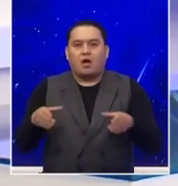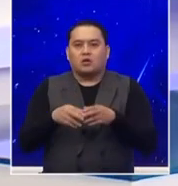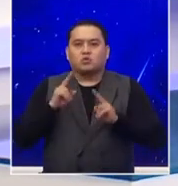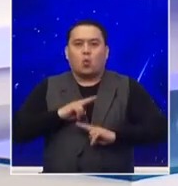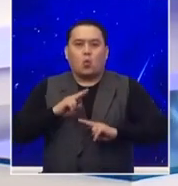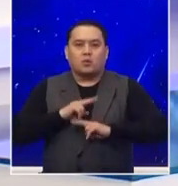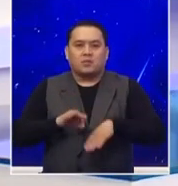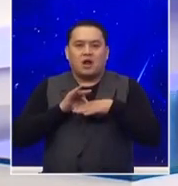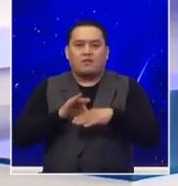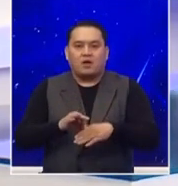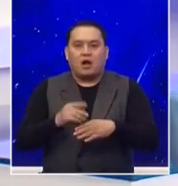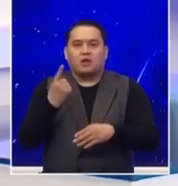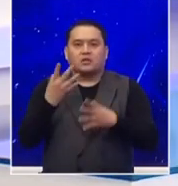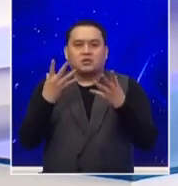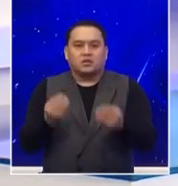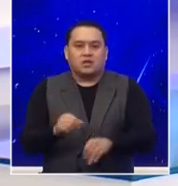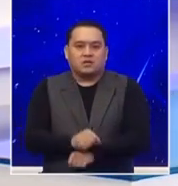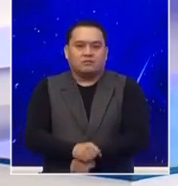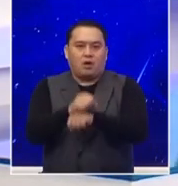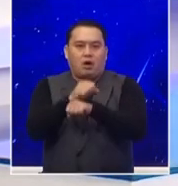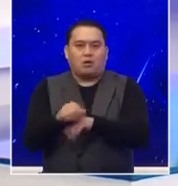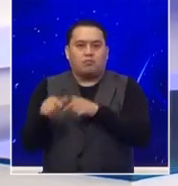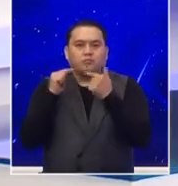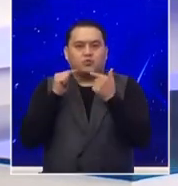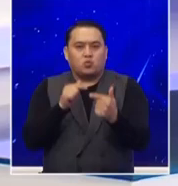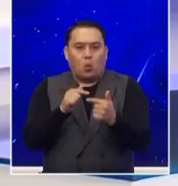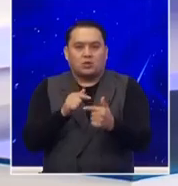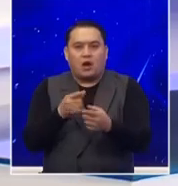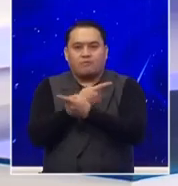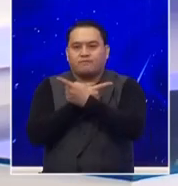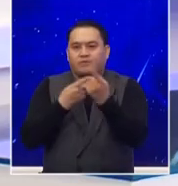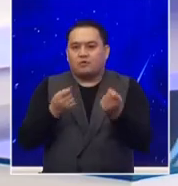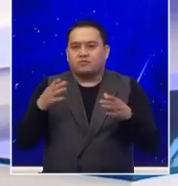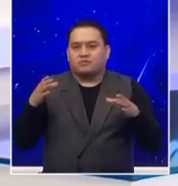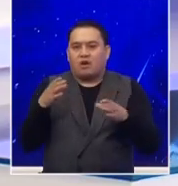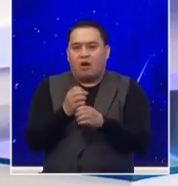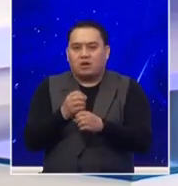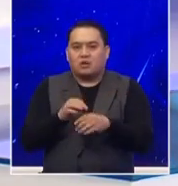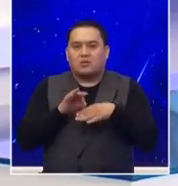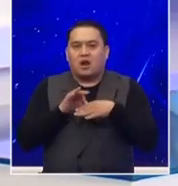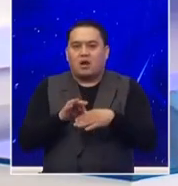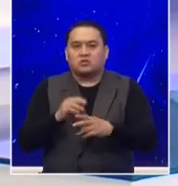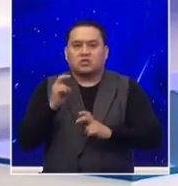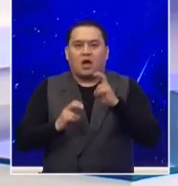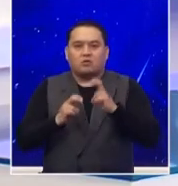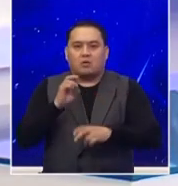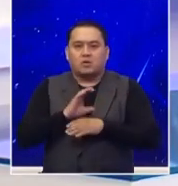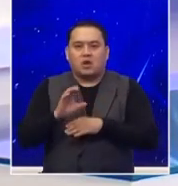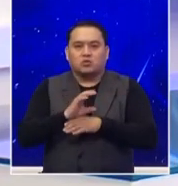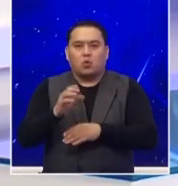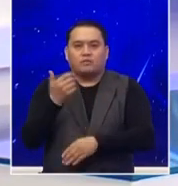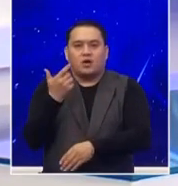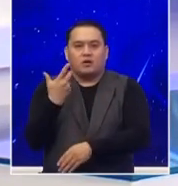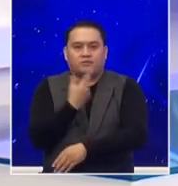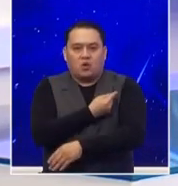труда провели однодневную забастовку. Акция протеста против объявленных сокращений, в частности, прошла на заводе по производству вакцин